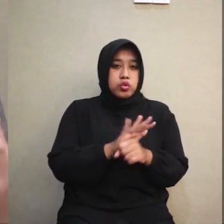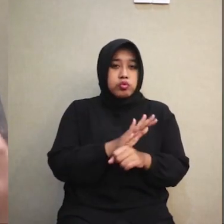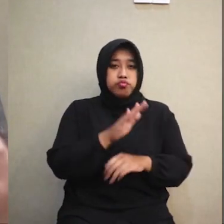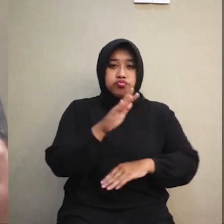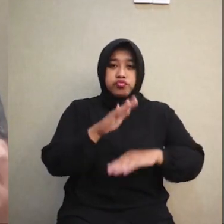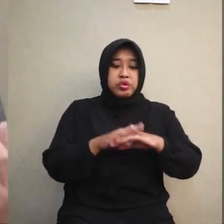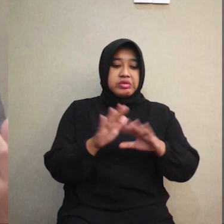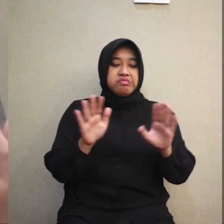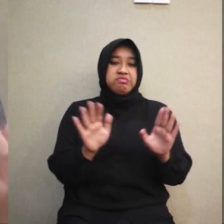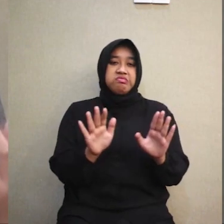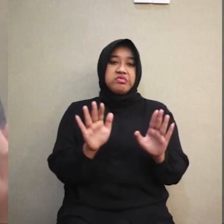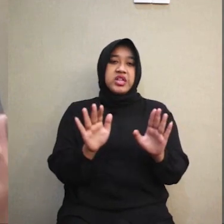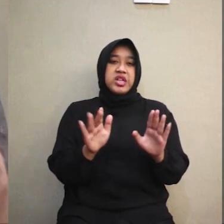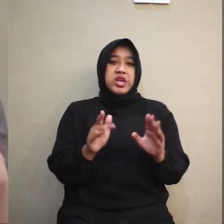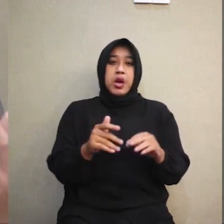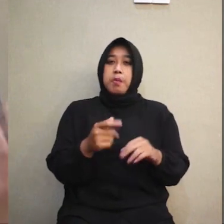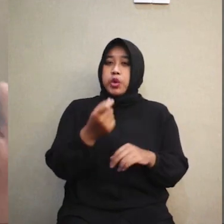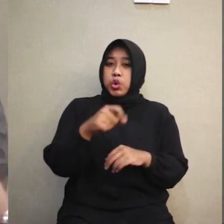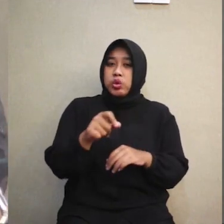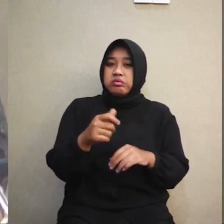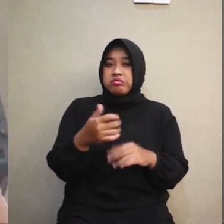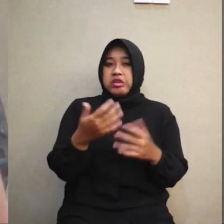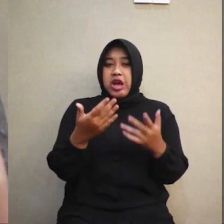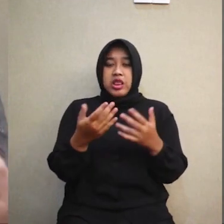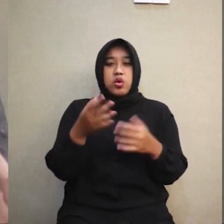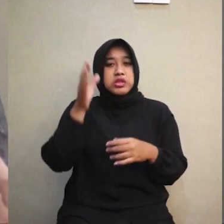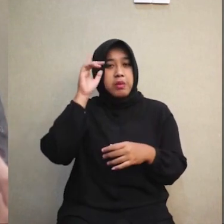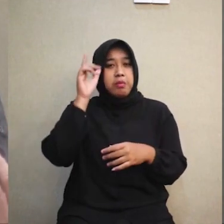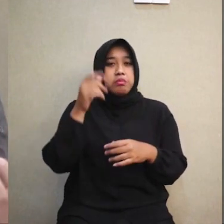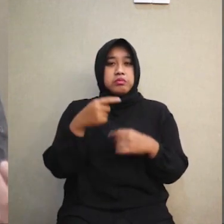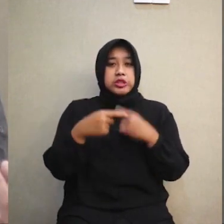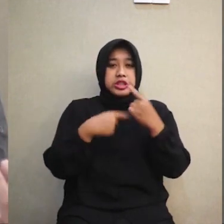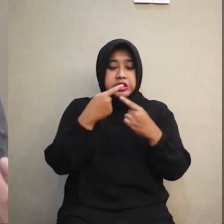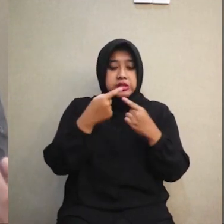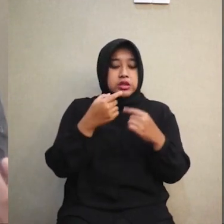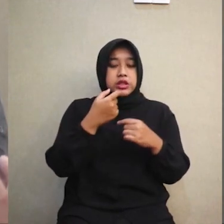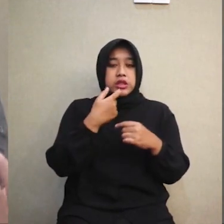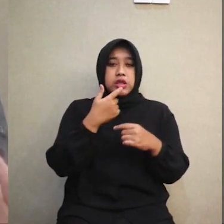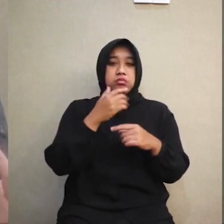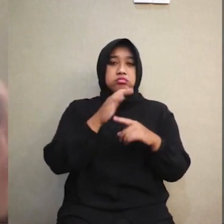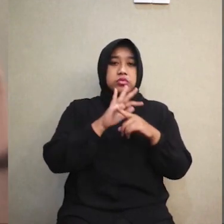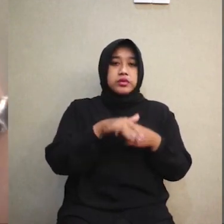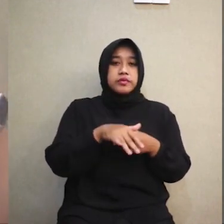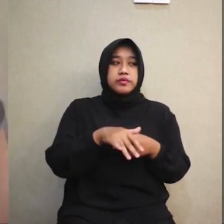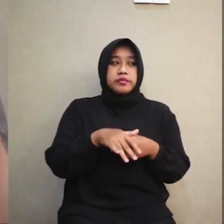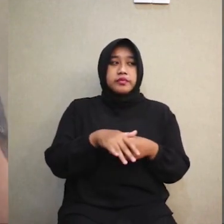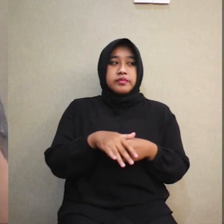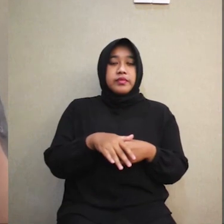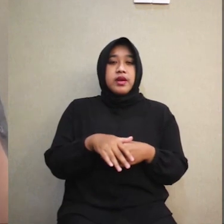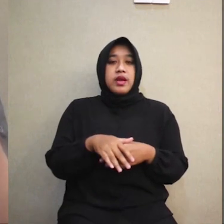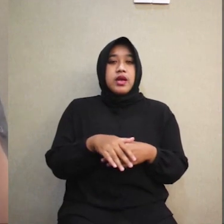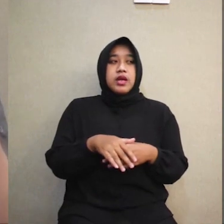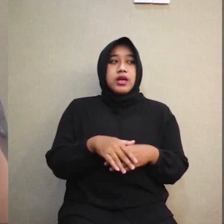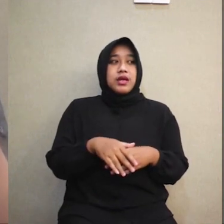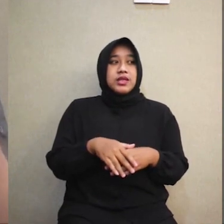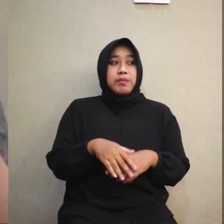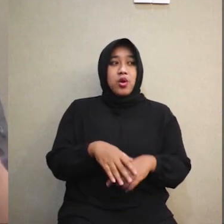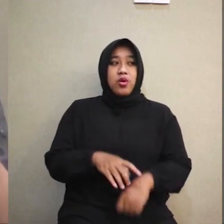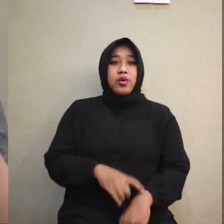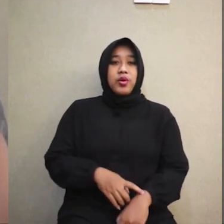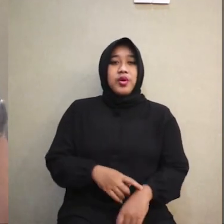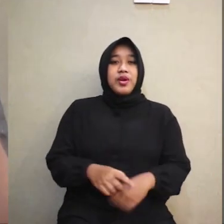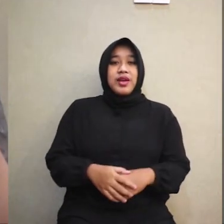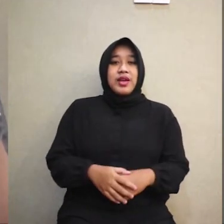tidak cukup valid itu karena dia berada di bawah tekanan Nah itu itu tiga hal dalam konteks atas